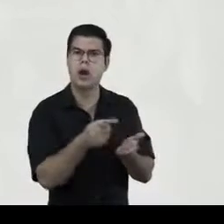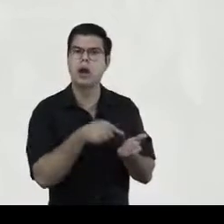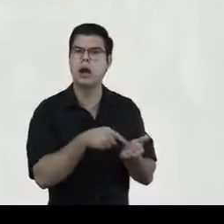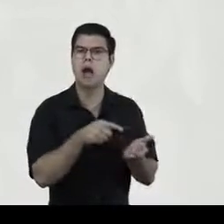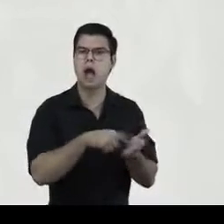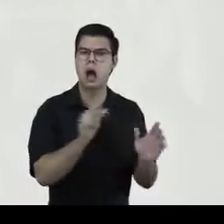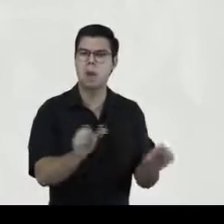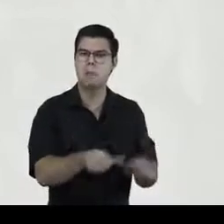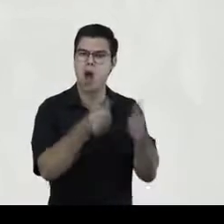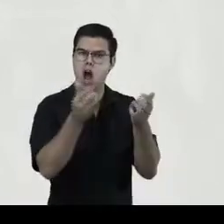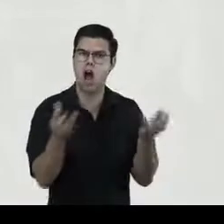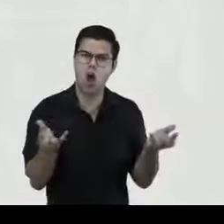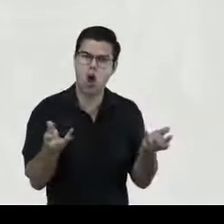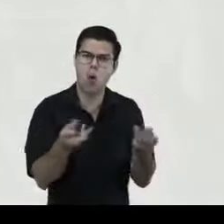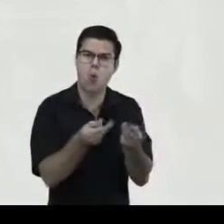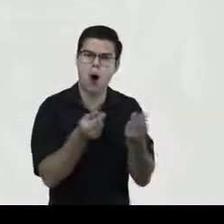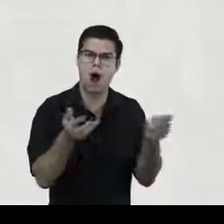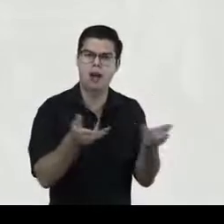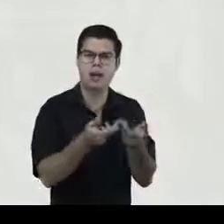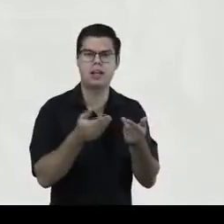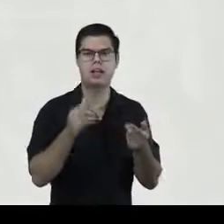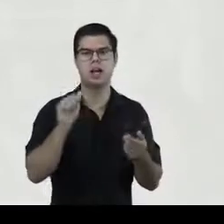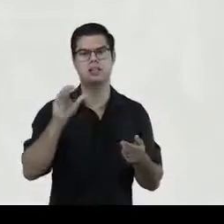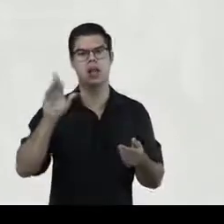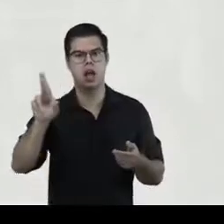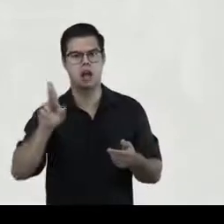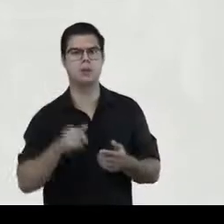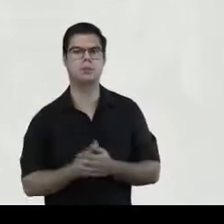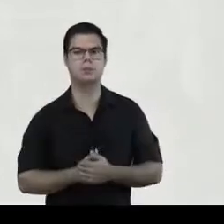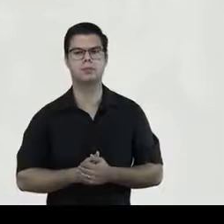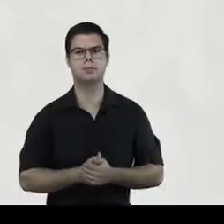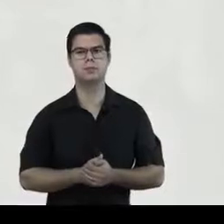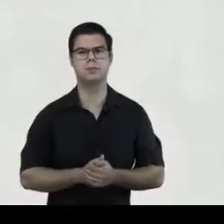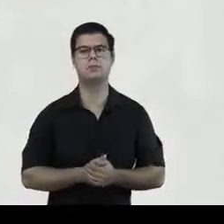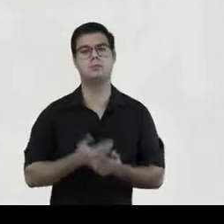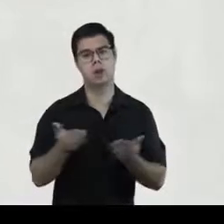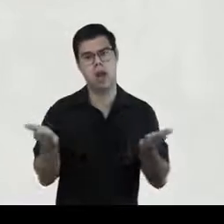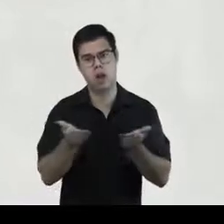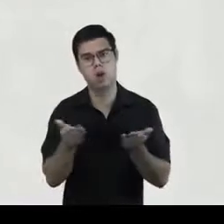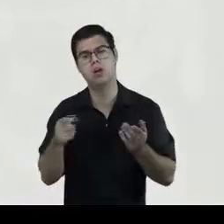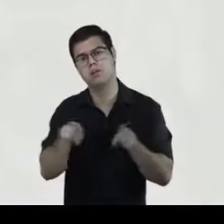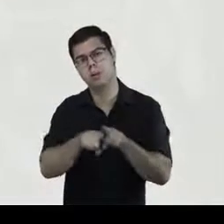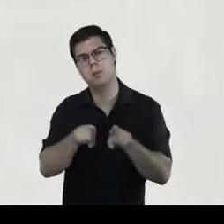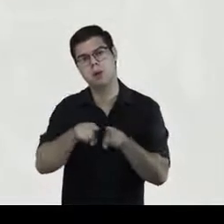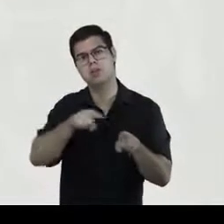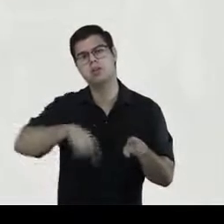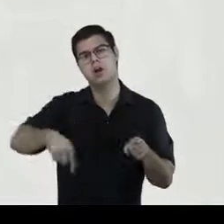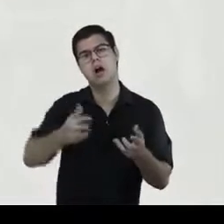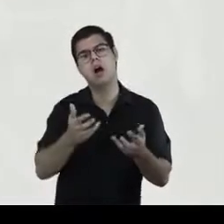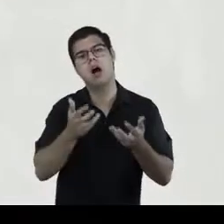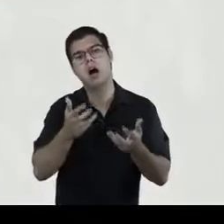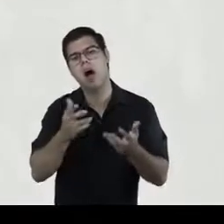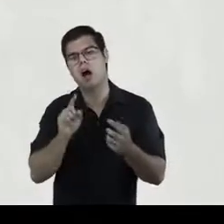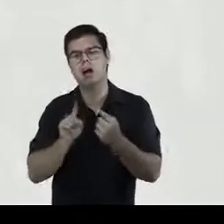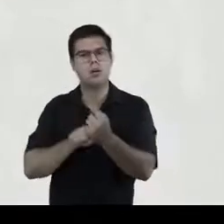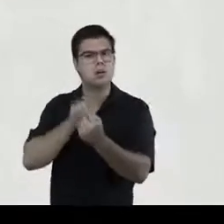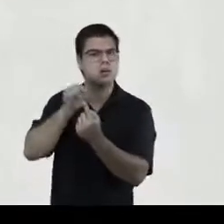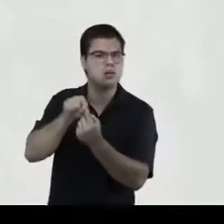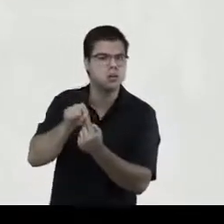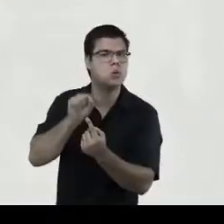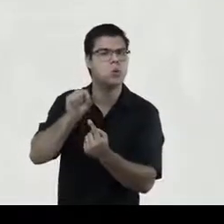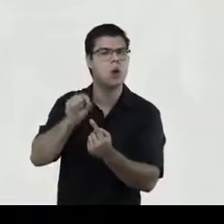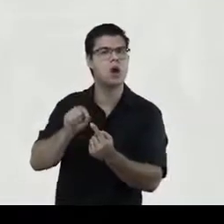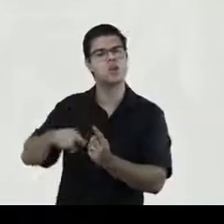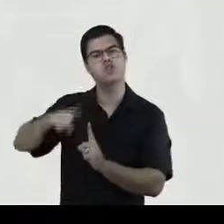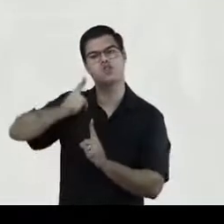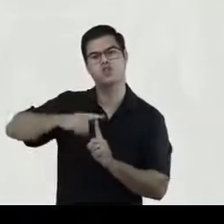Jetzt würden wir das gerne auf Typen übertragen. Da ergibt sich schon ein erstes Problem,